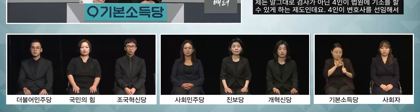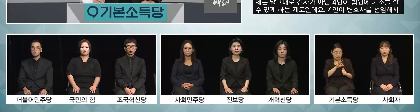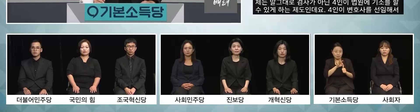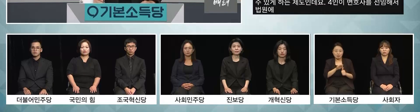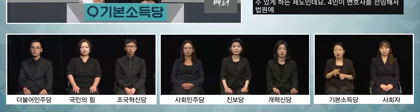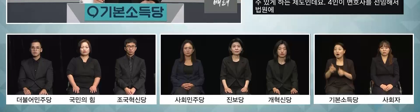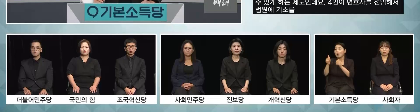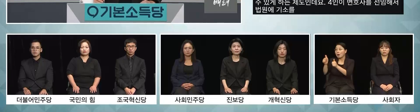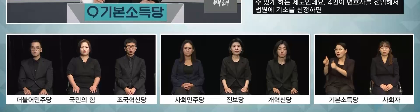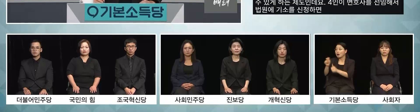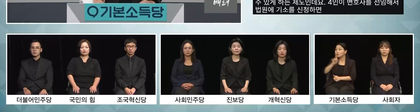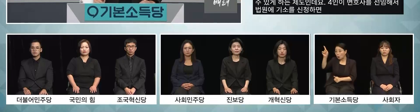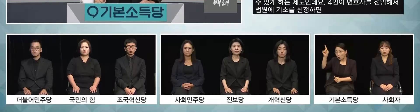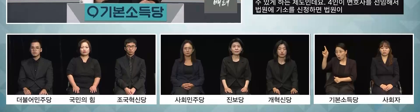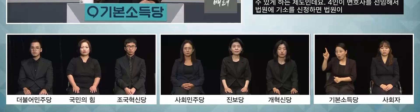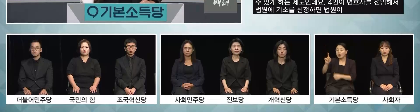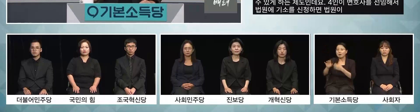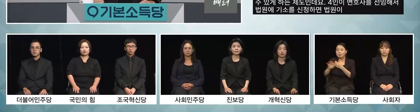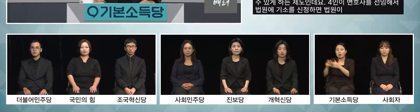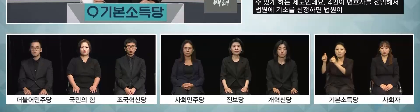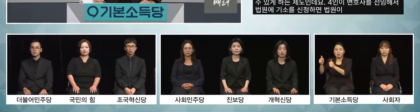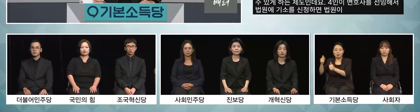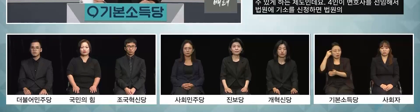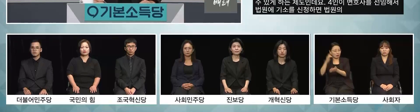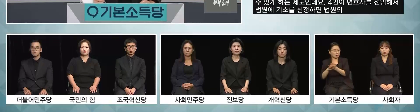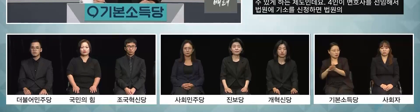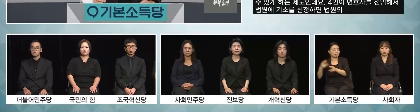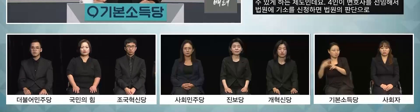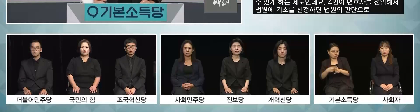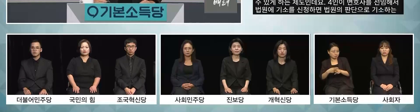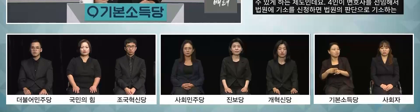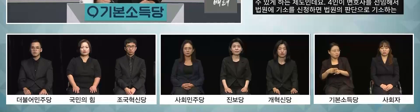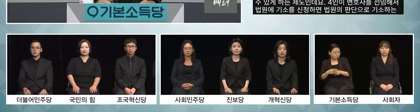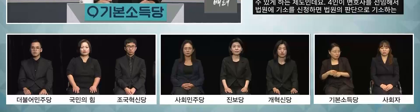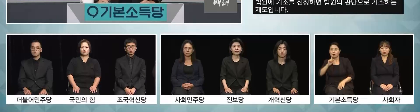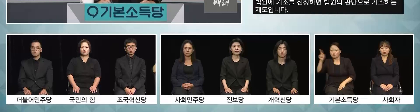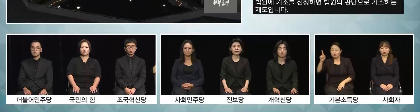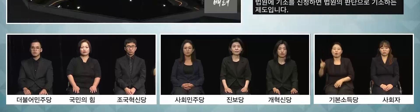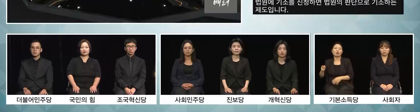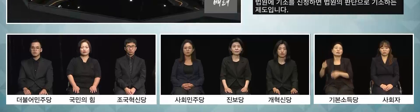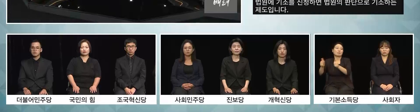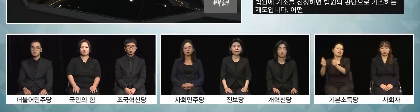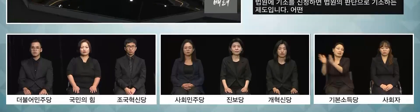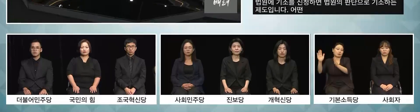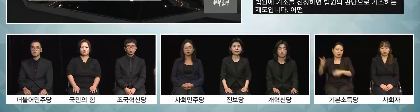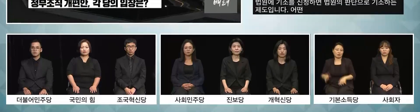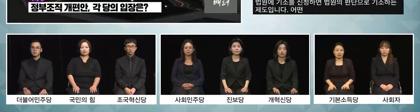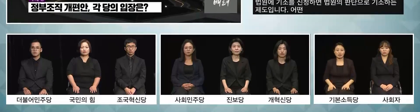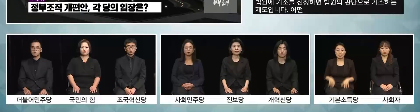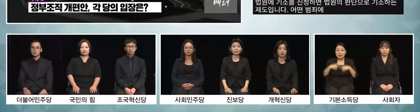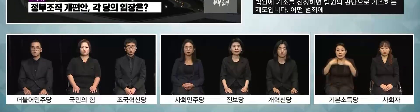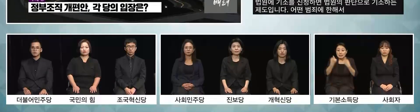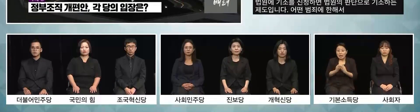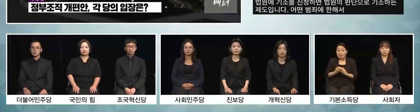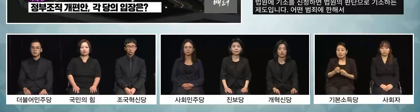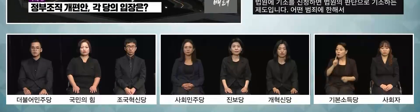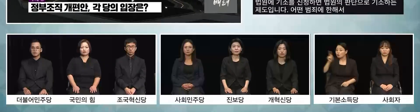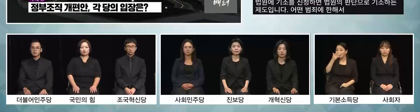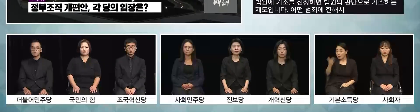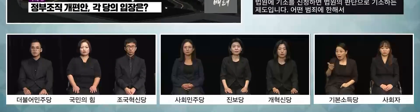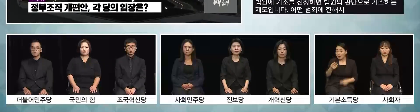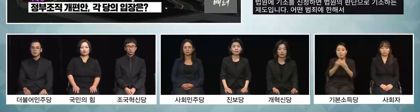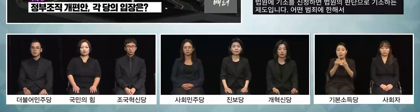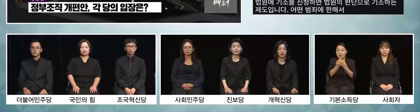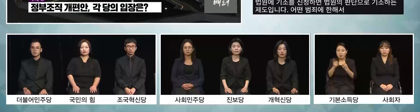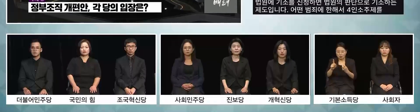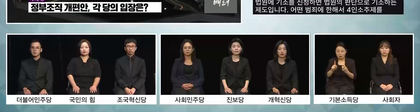신청하면 법원이 법원의 판단으로 기소하는 제도입니다. 어떤 범죄에 한해서 사인소추제를 적용할지에 대해서는 더